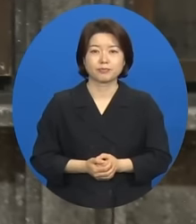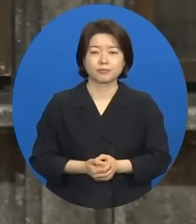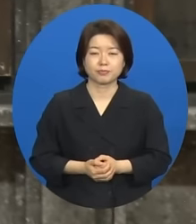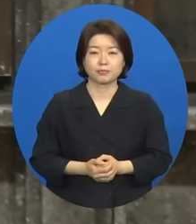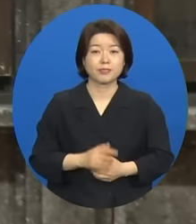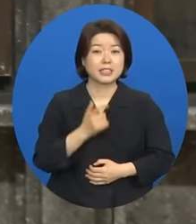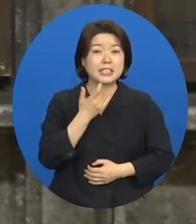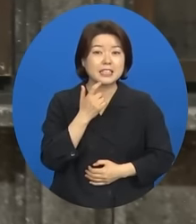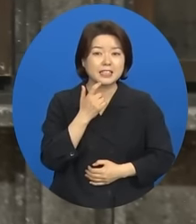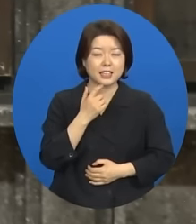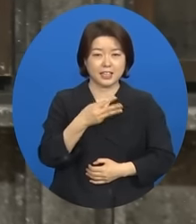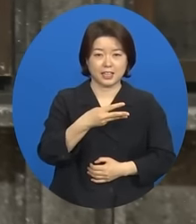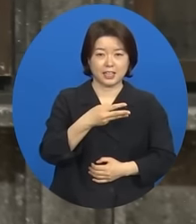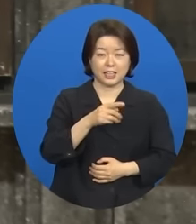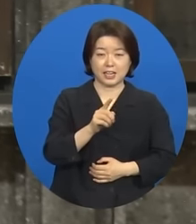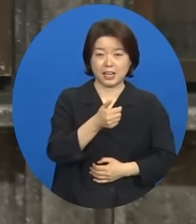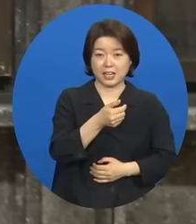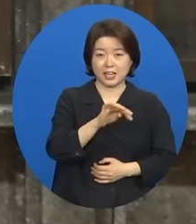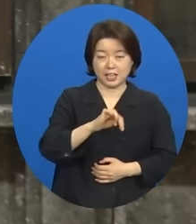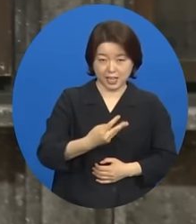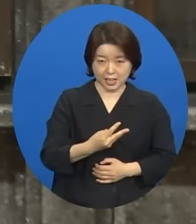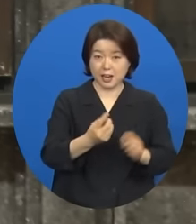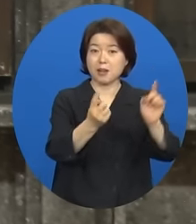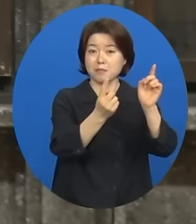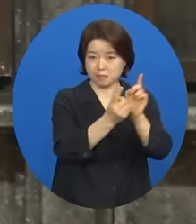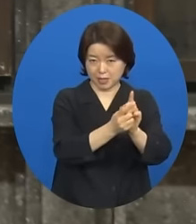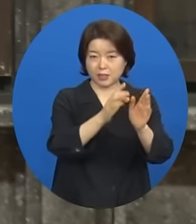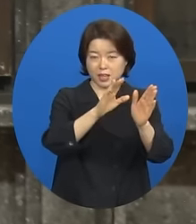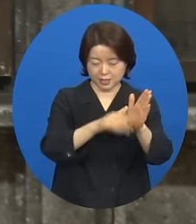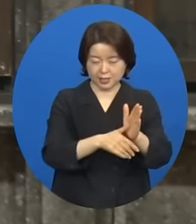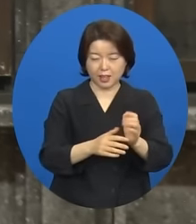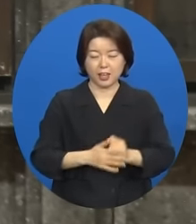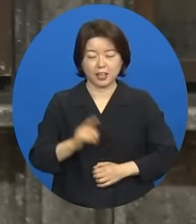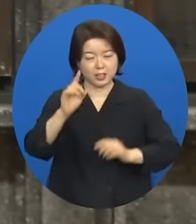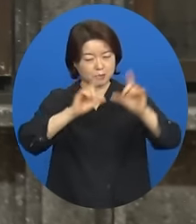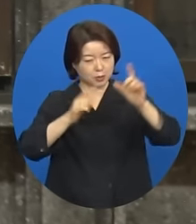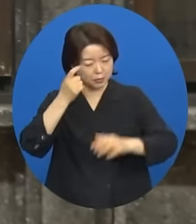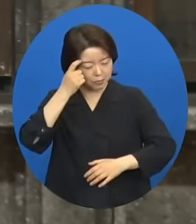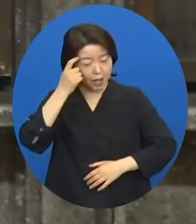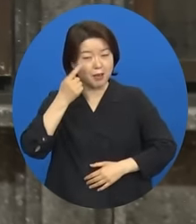야곱이 이제 그 라헬을 만날 때 라헬을 만났을 때 그 장면 다시